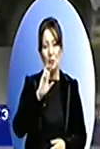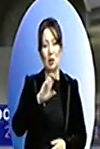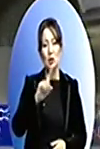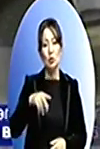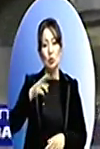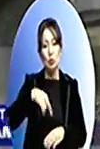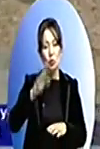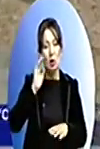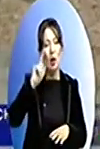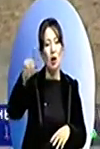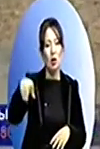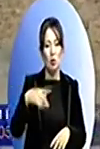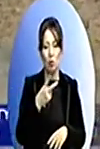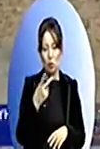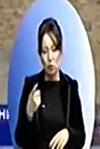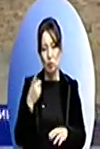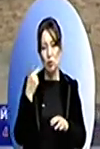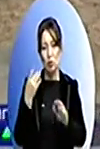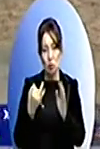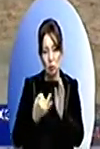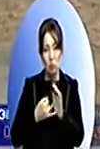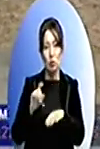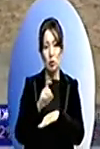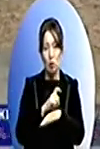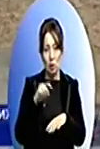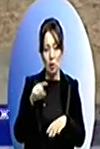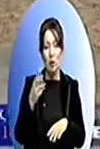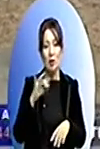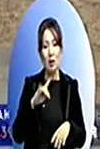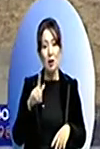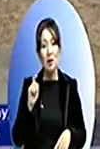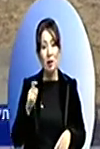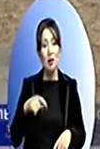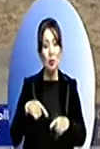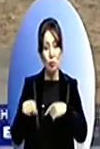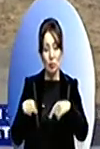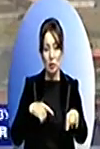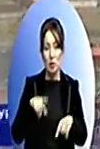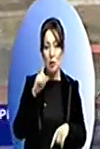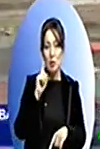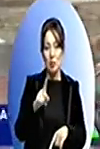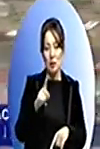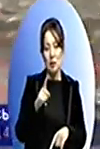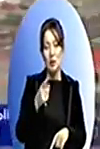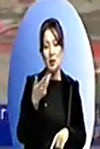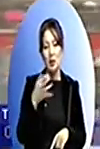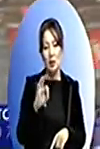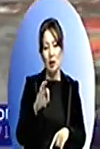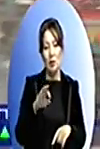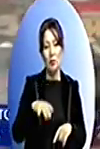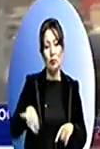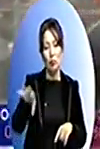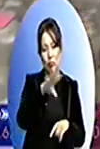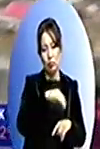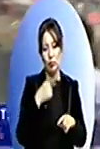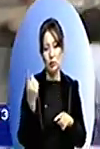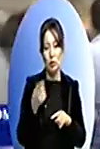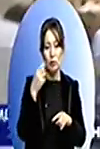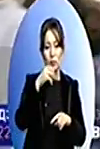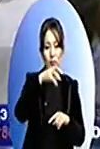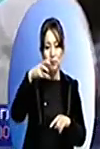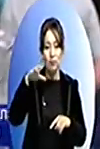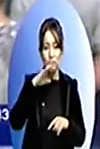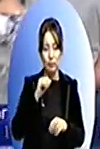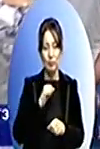байршил буюу 21-27 хорооны нутаг дэвсгэр дайр их орчимд 1050 өрхийг эрчим хүчтэй болгохоор ажиллаж эхэллээ. Тус